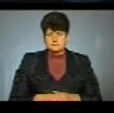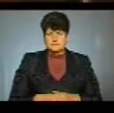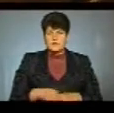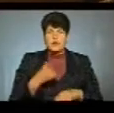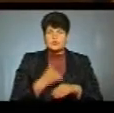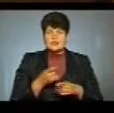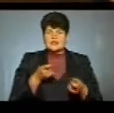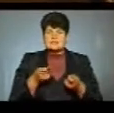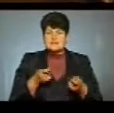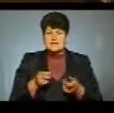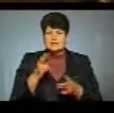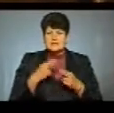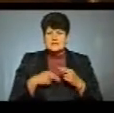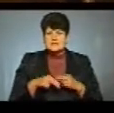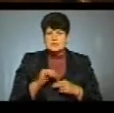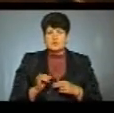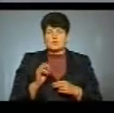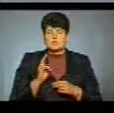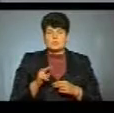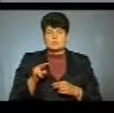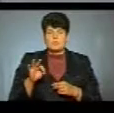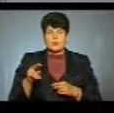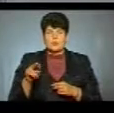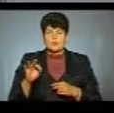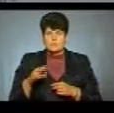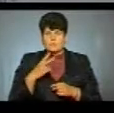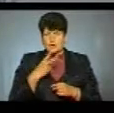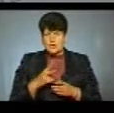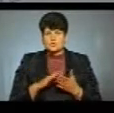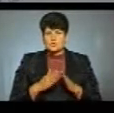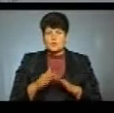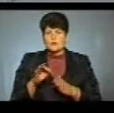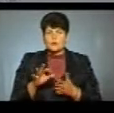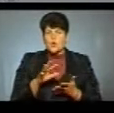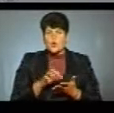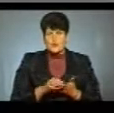Головний адміністратор цирку Шапіто Костянтин Попов показує договір про оренду.